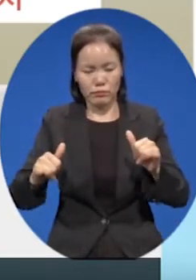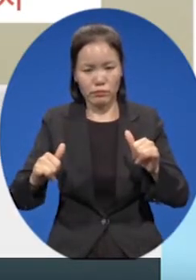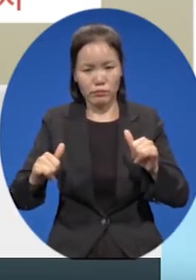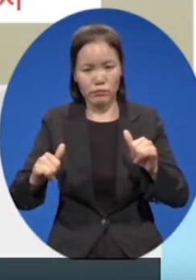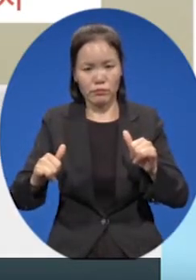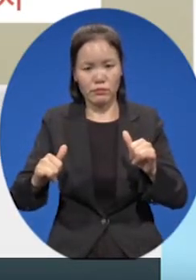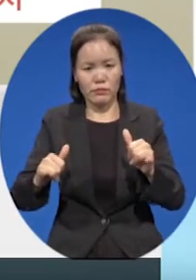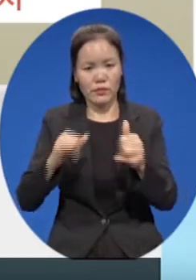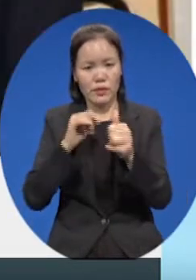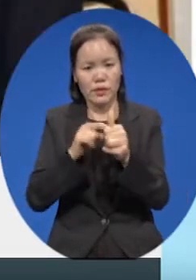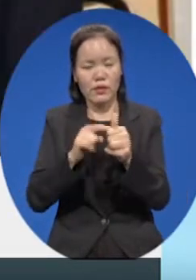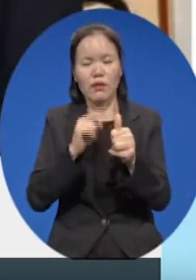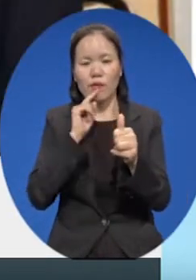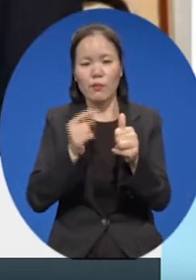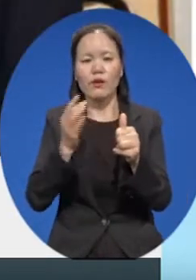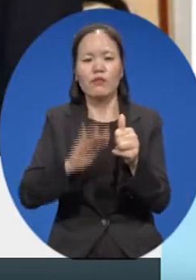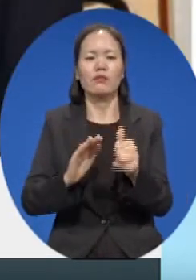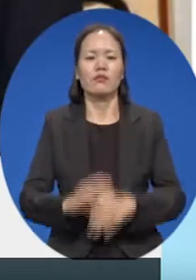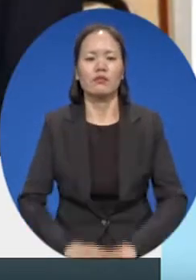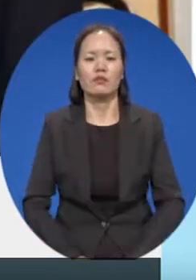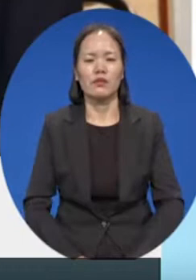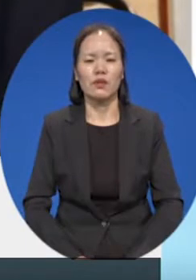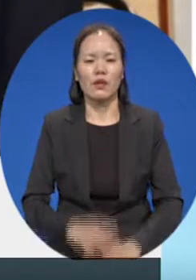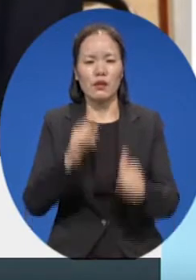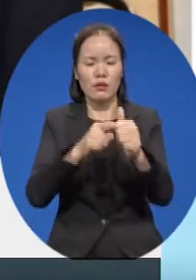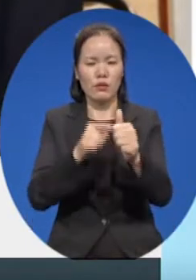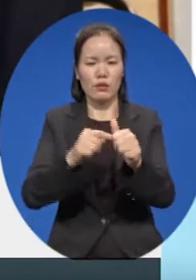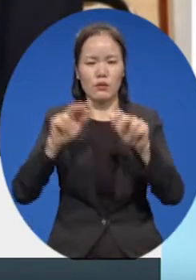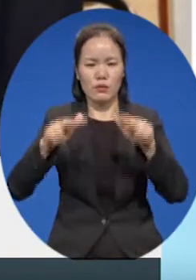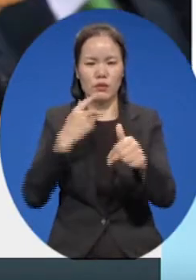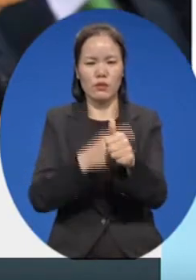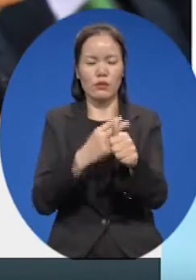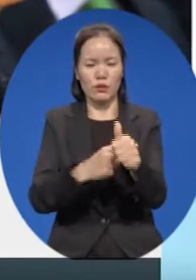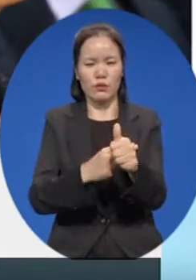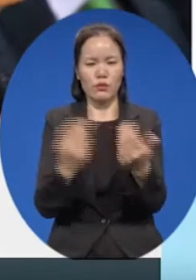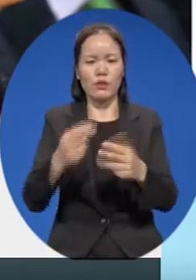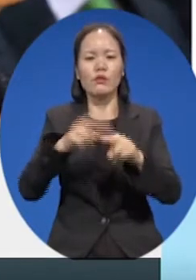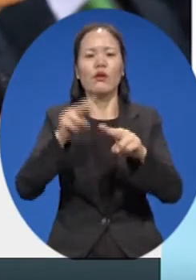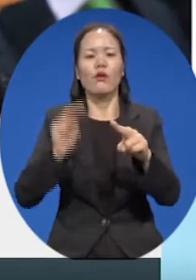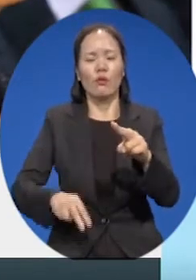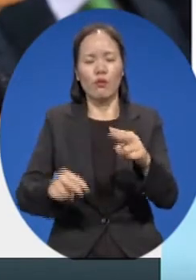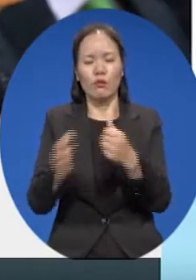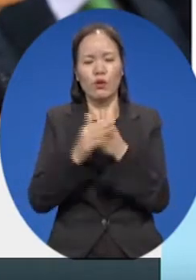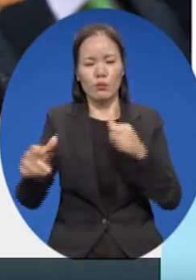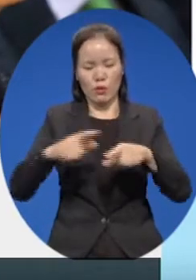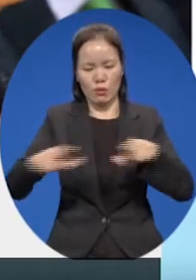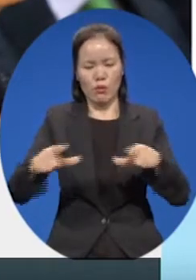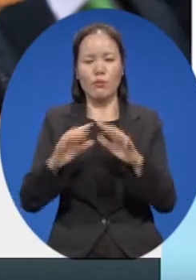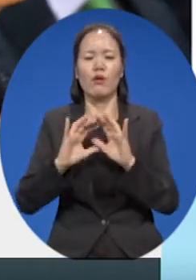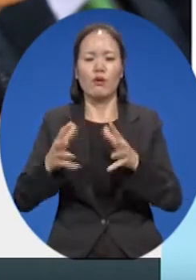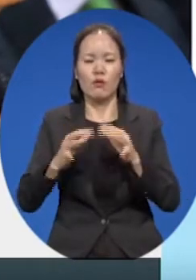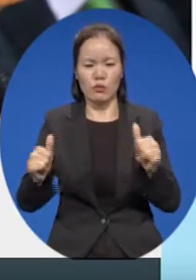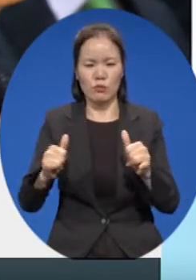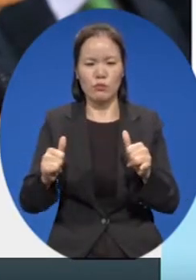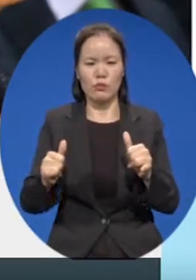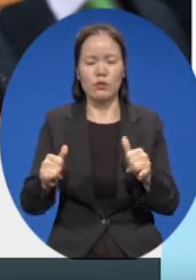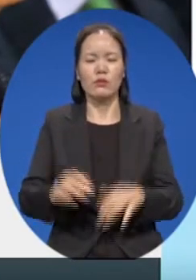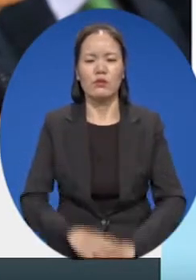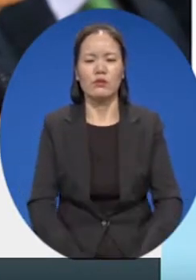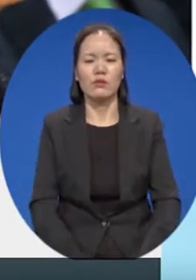보기에는 이일병이라고 하는 교수님은 지금 교수로서의 직분까지 내려놨기 때문에 더 일반 국민이고 이분은